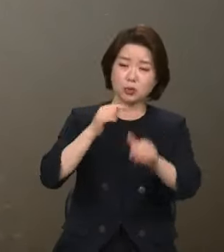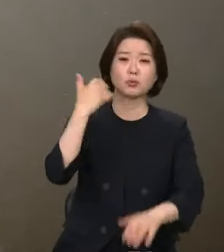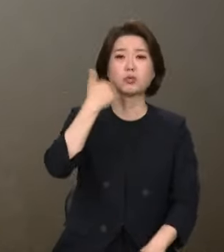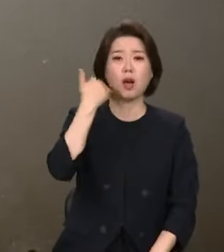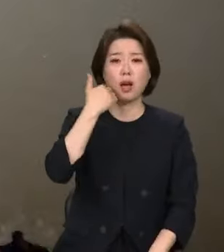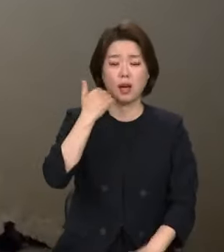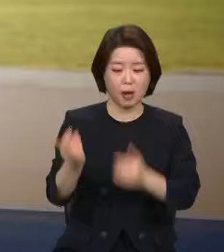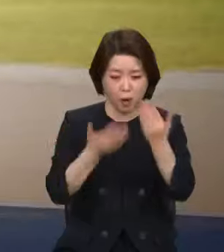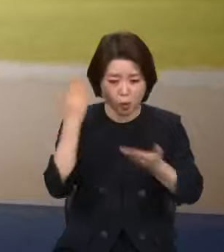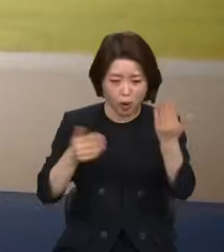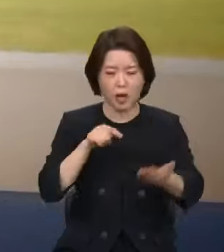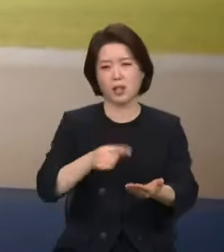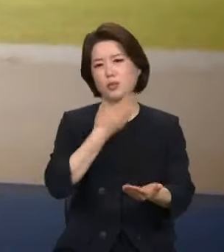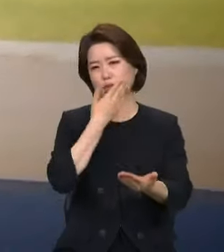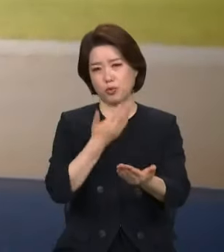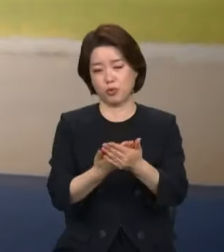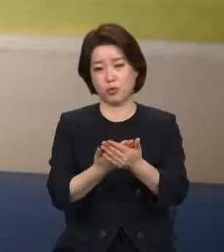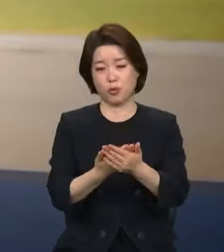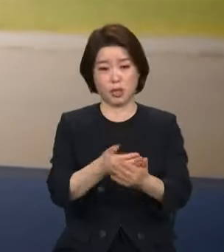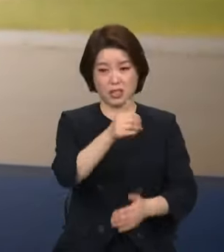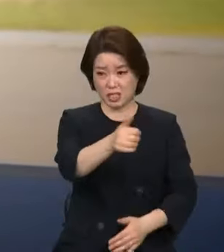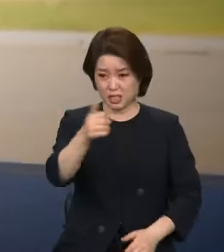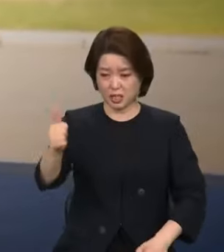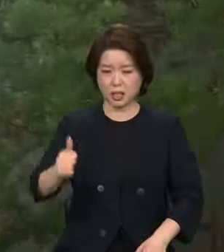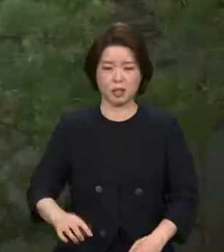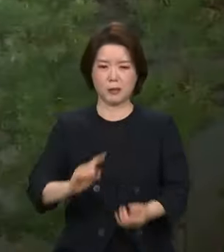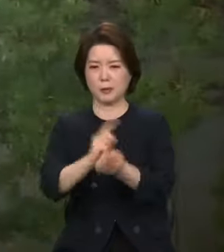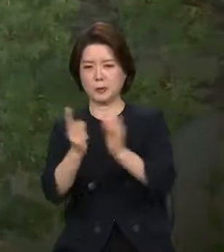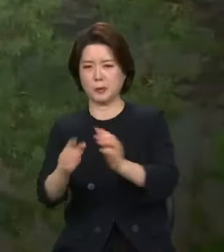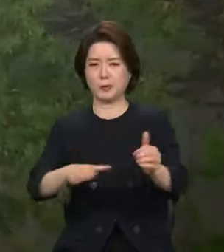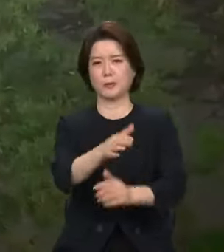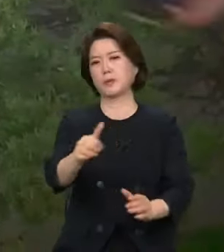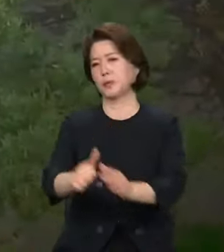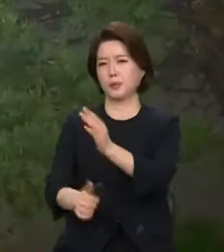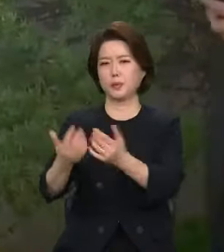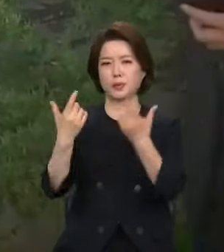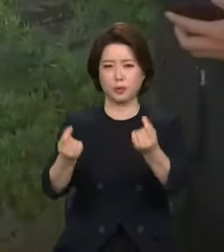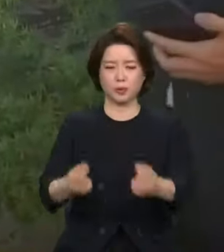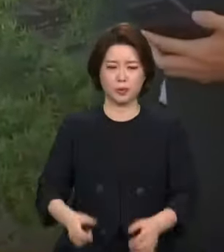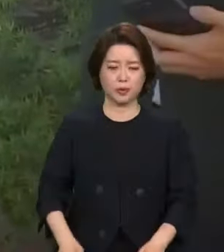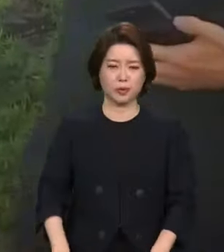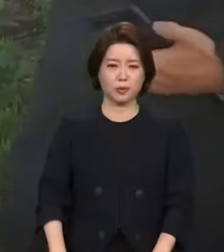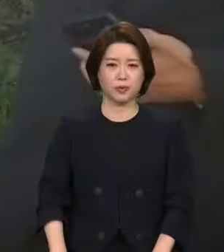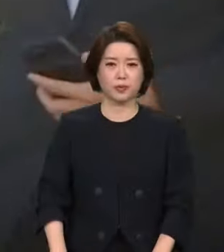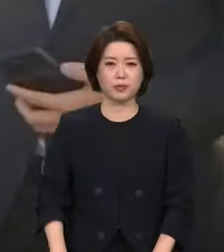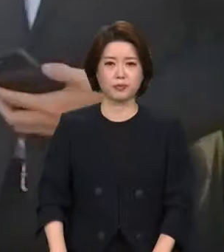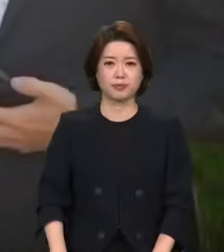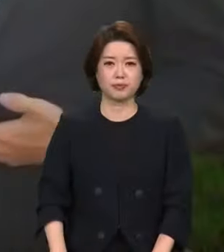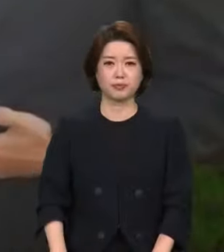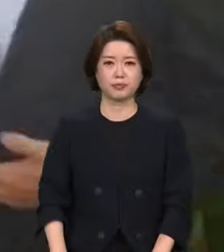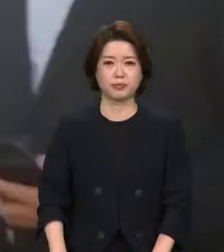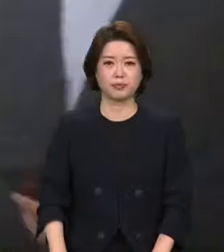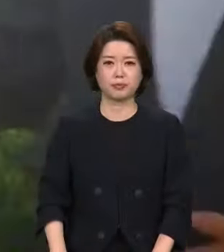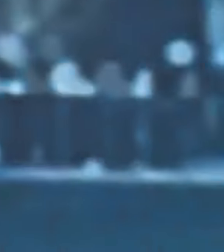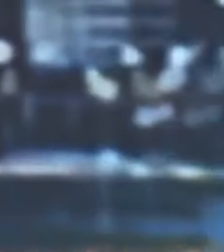규명의 핵심인 가운데 당사자들은 서로 화살을 겨누고 있는 모습입니다. JTBC 김재현입니다.